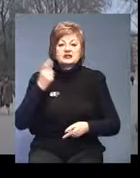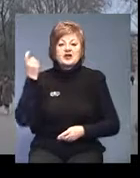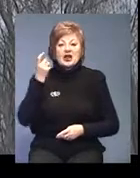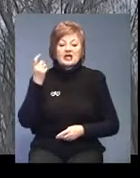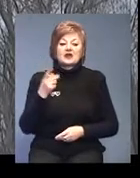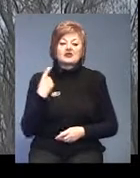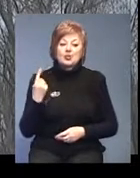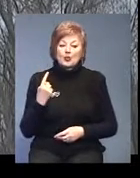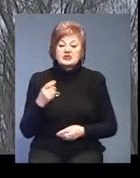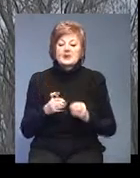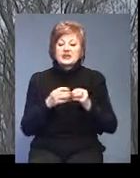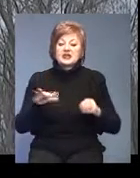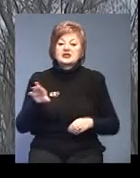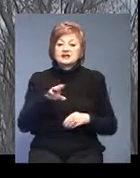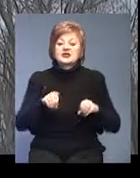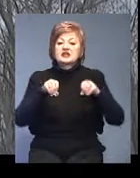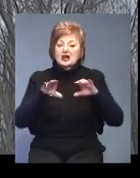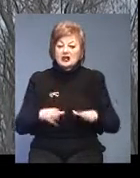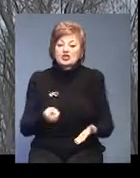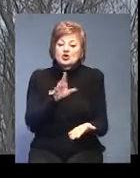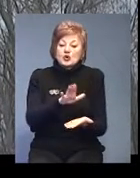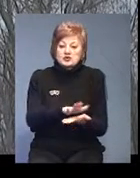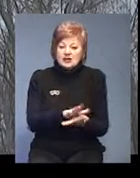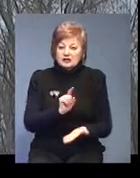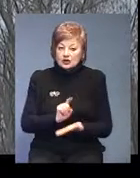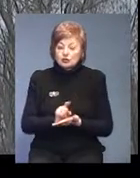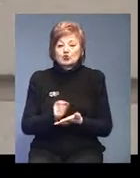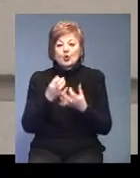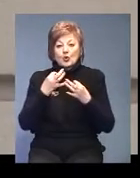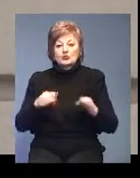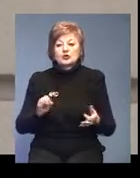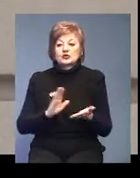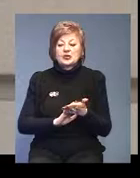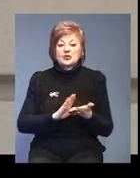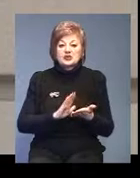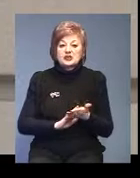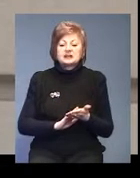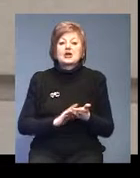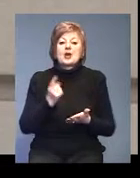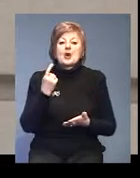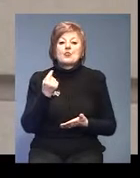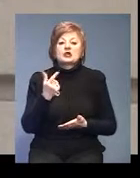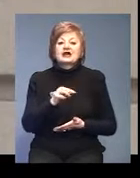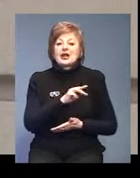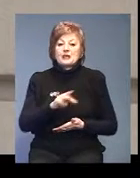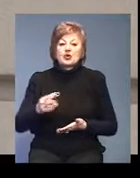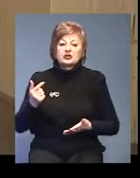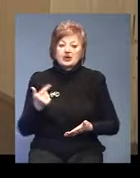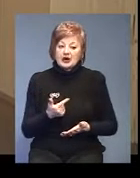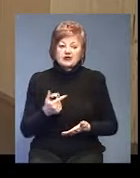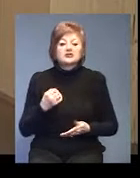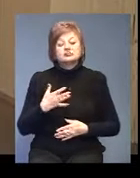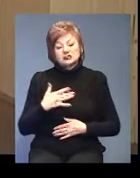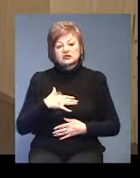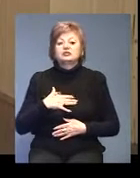області. 15 січня ухвалив залишити на посаді і відпустити під заставу у розмірі 1,5 мільйона гривень. Тим самим не